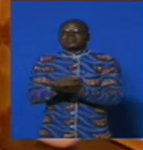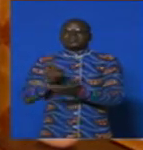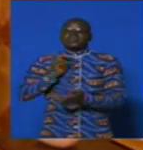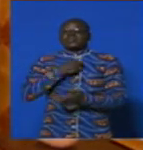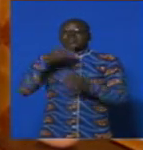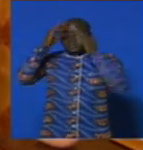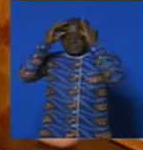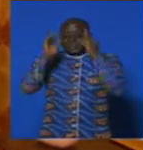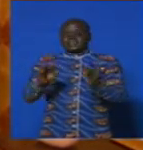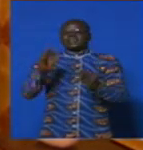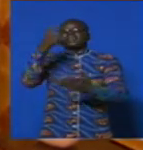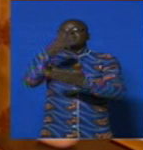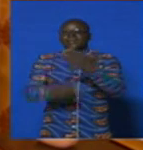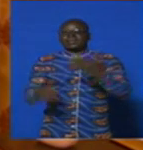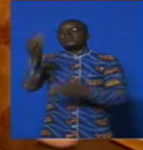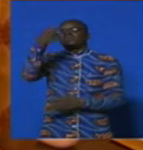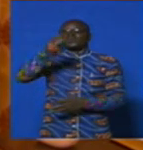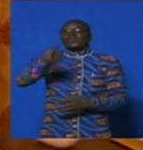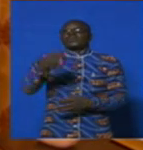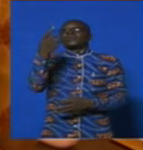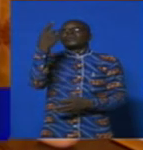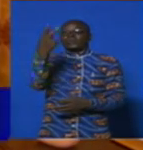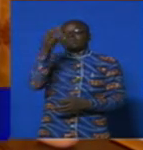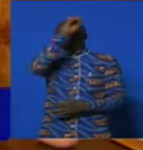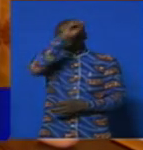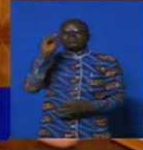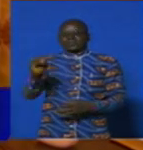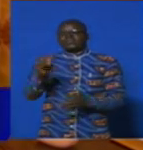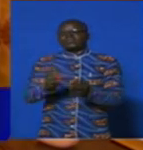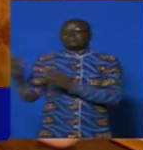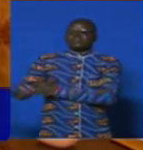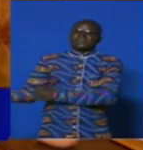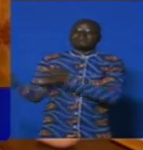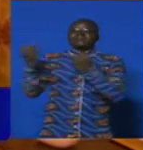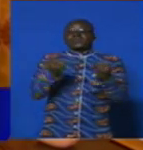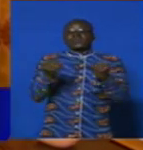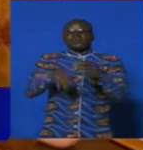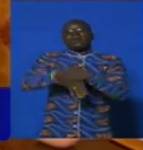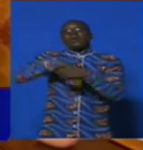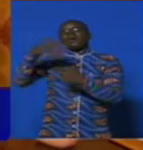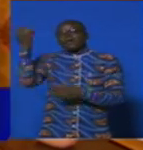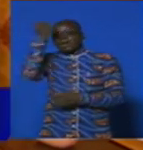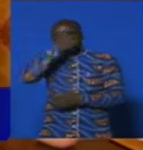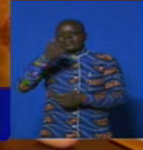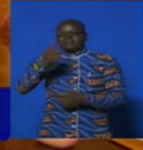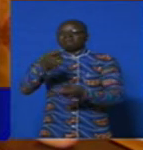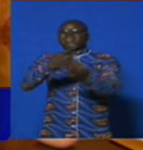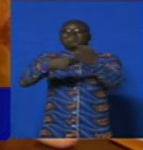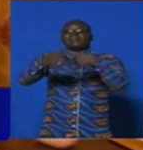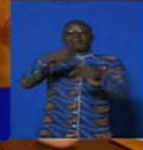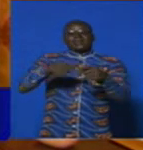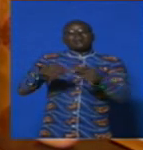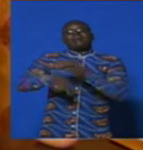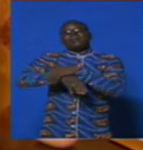taxe de 0,2% de toutes les importations hors Afrique, donc qui viennent en dehors de la